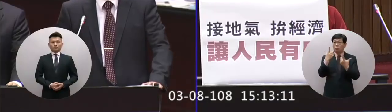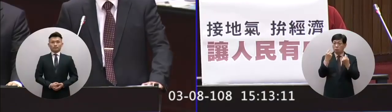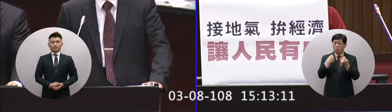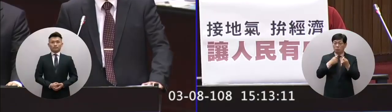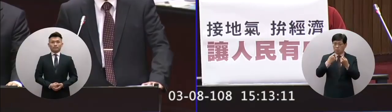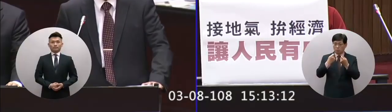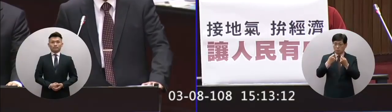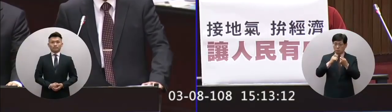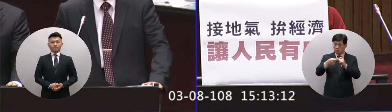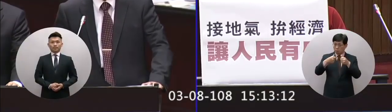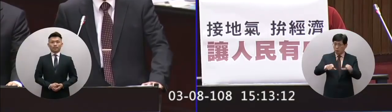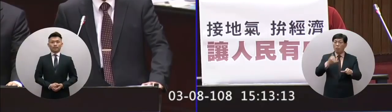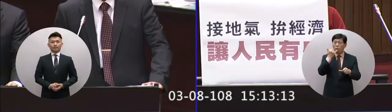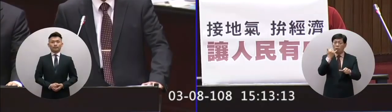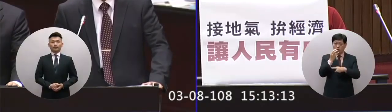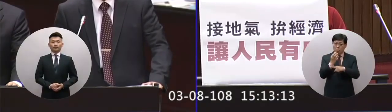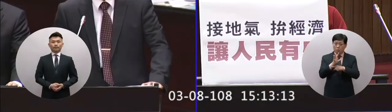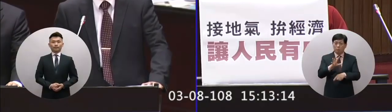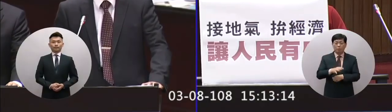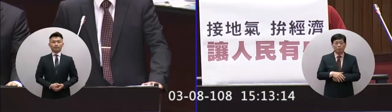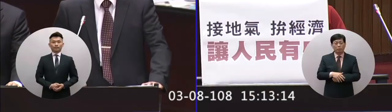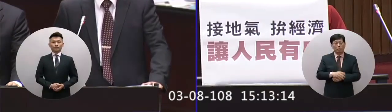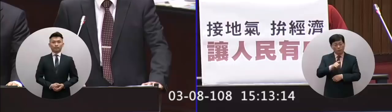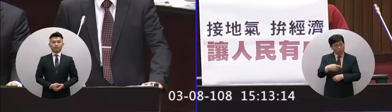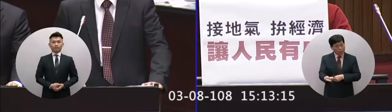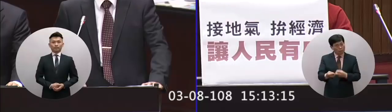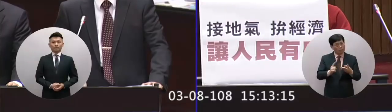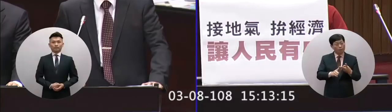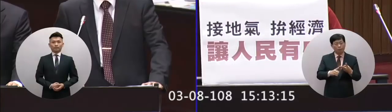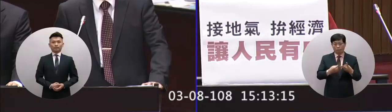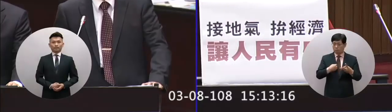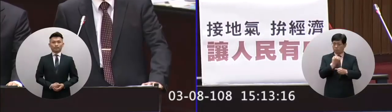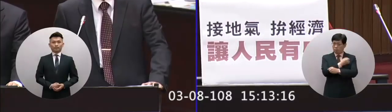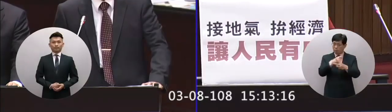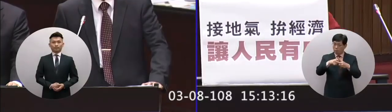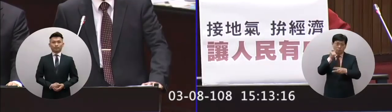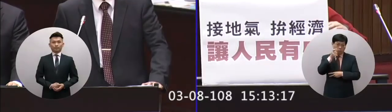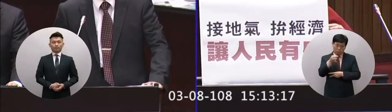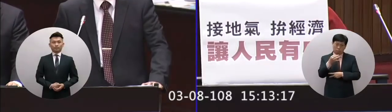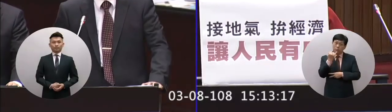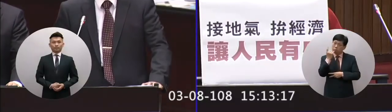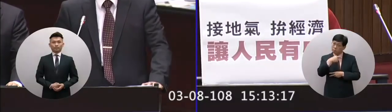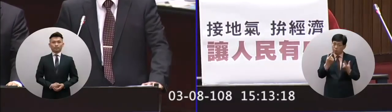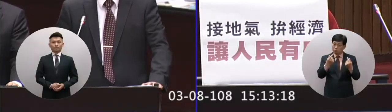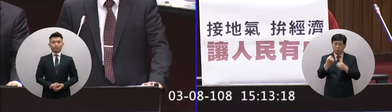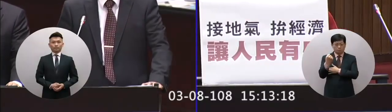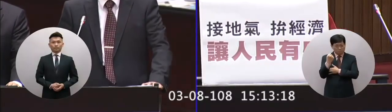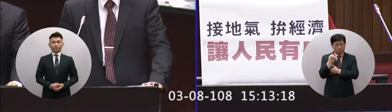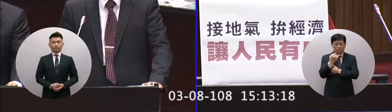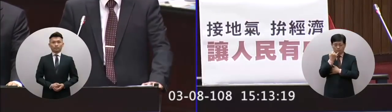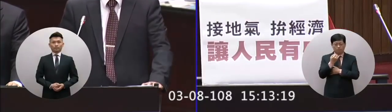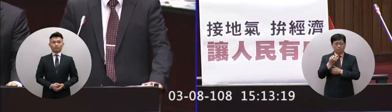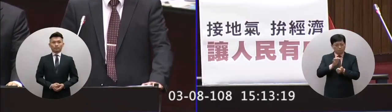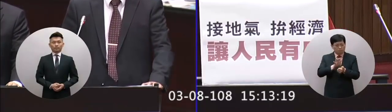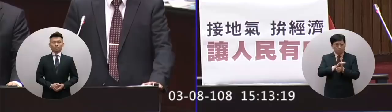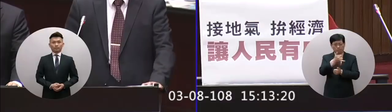给伊投资抵减啊，有一些优惠措施。那接着，我们劳工的薪资是不是我们也可以再努力，能够